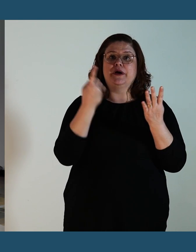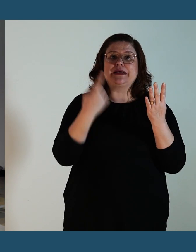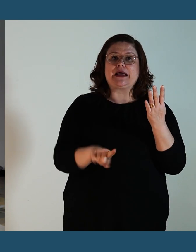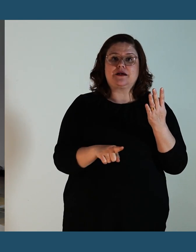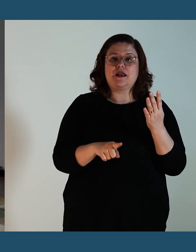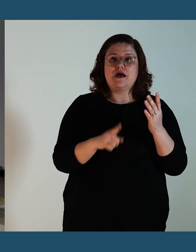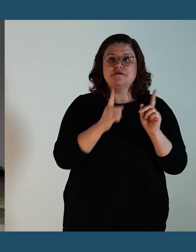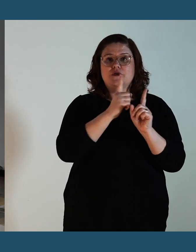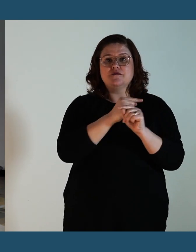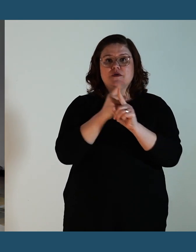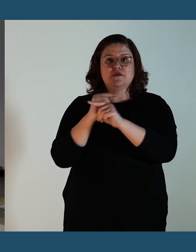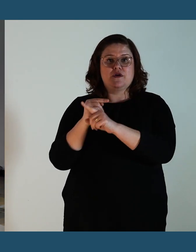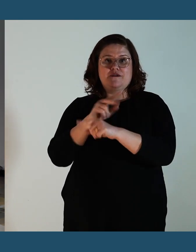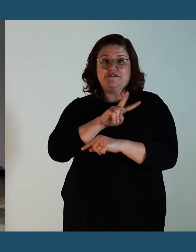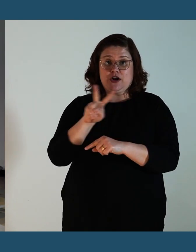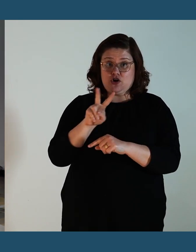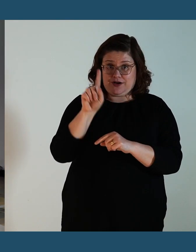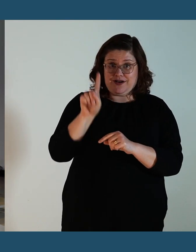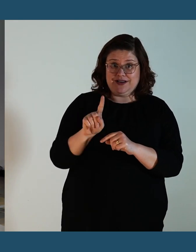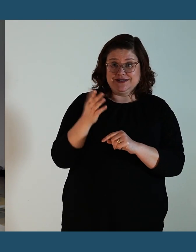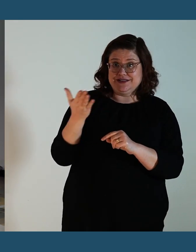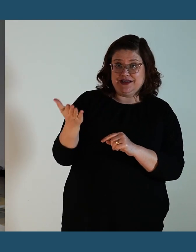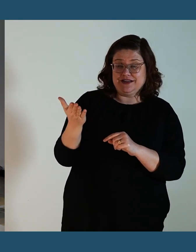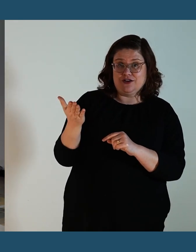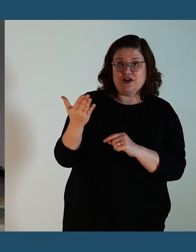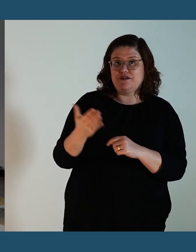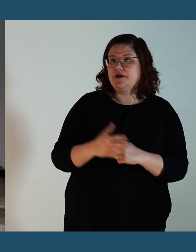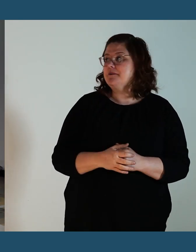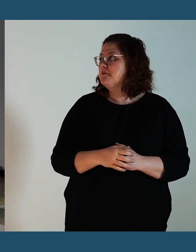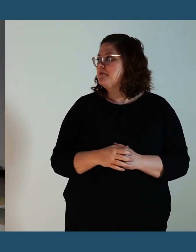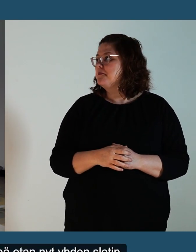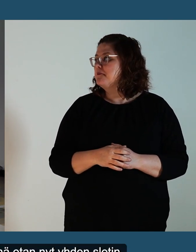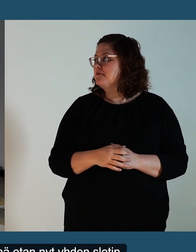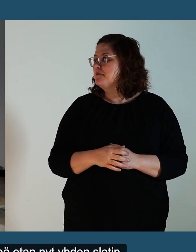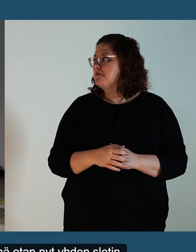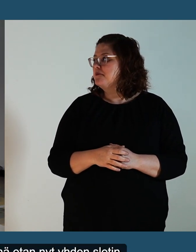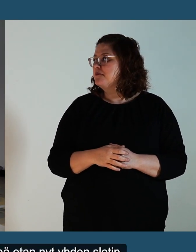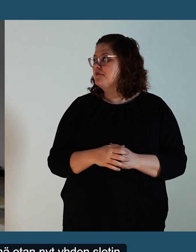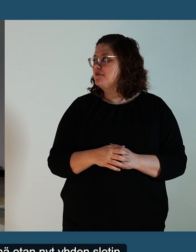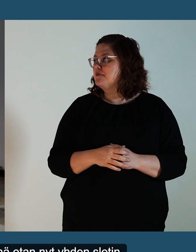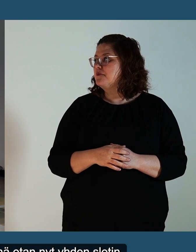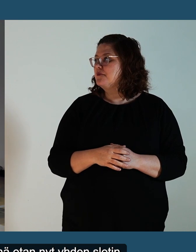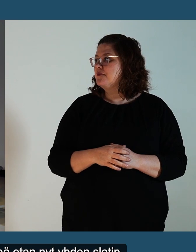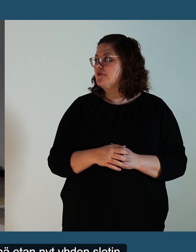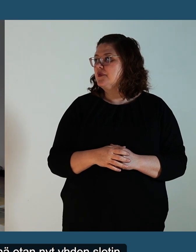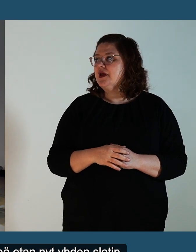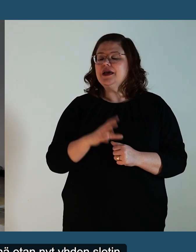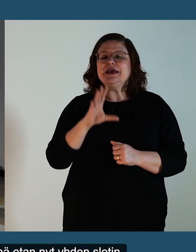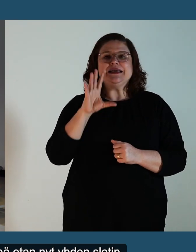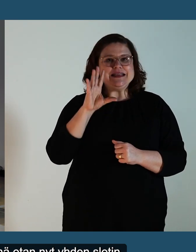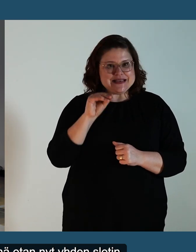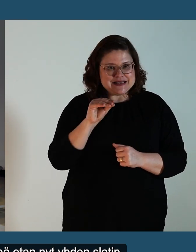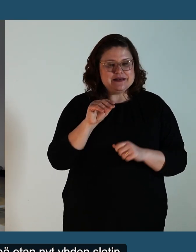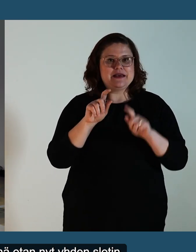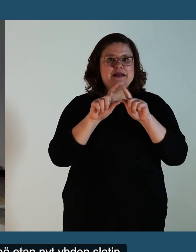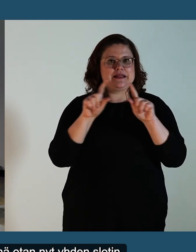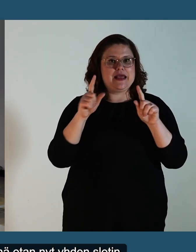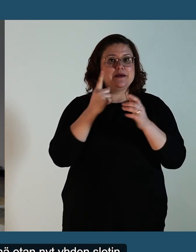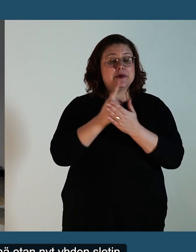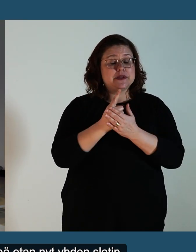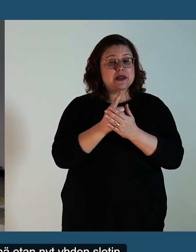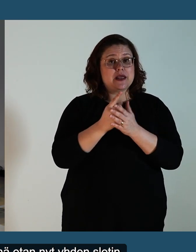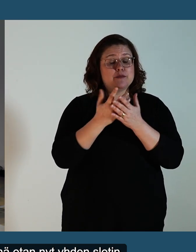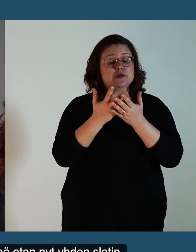vähän jakaa. Veronika Honkasalo aloittaa, ole hyvä. Joo, kiitos. Tosi tärkeä teema, mutta